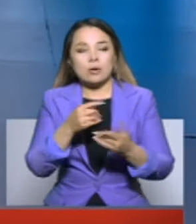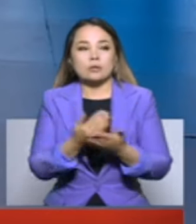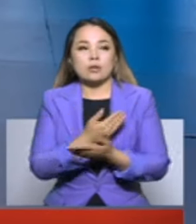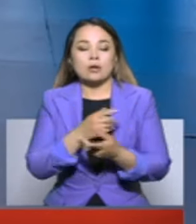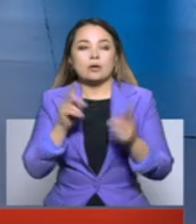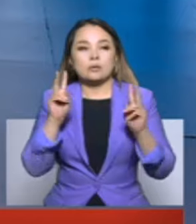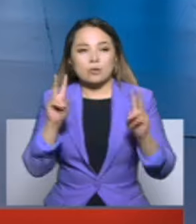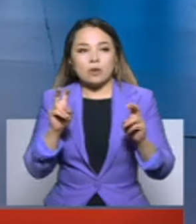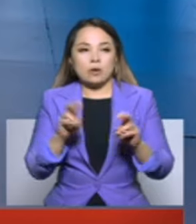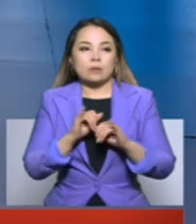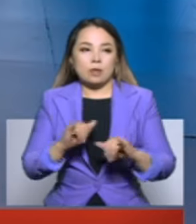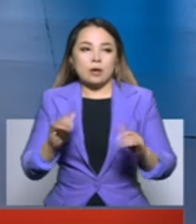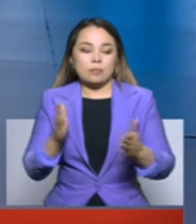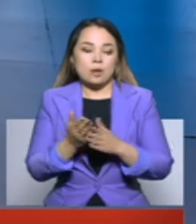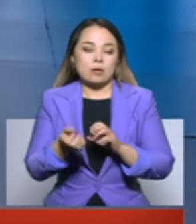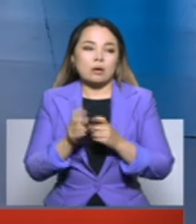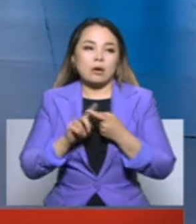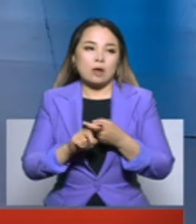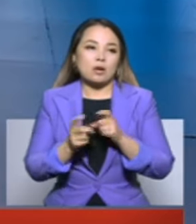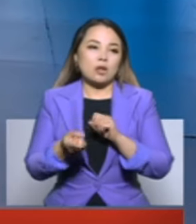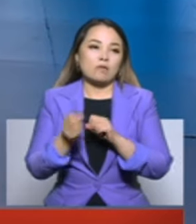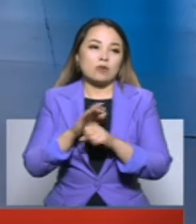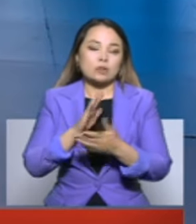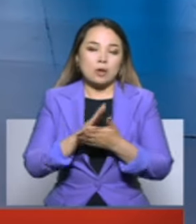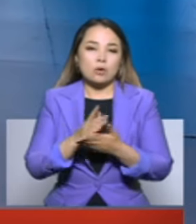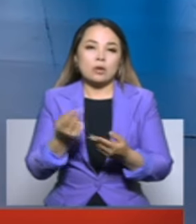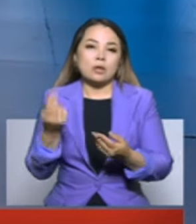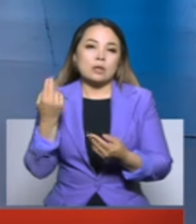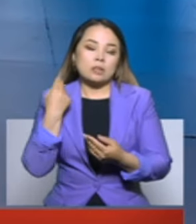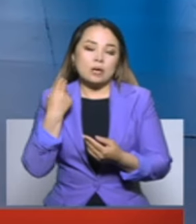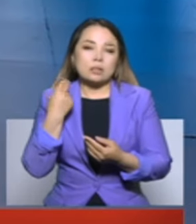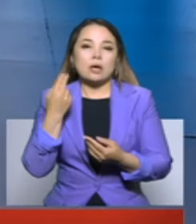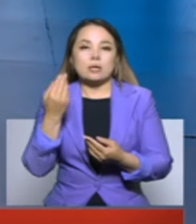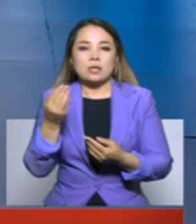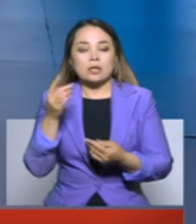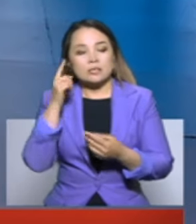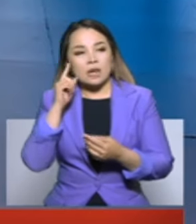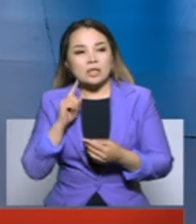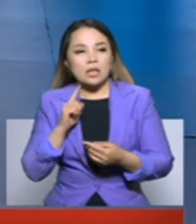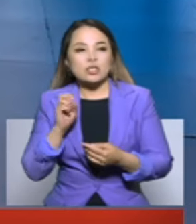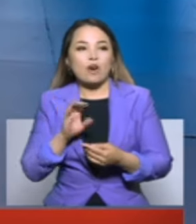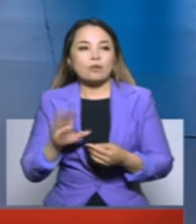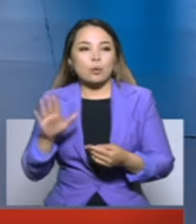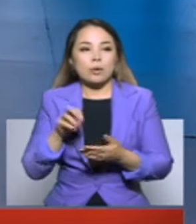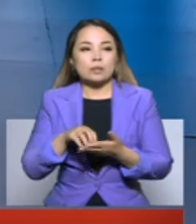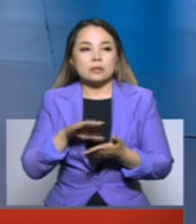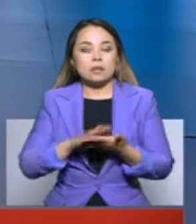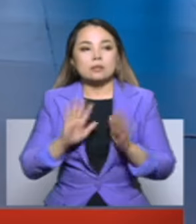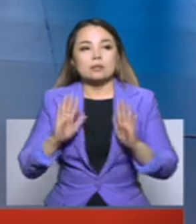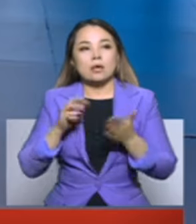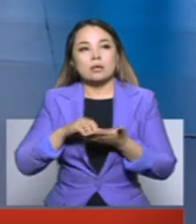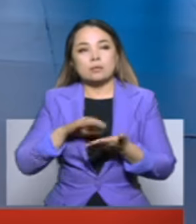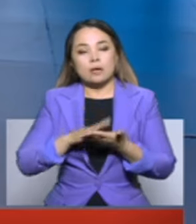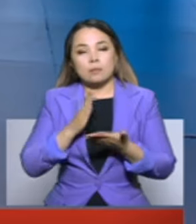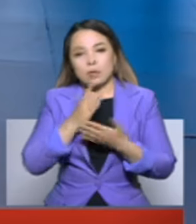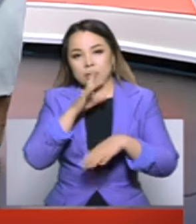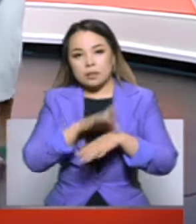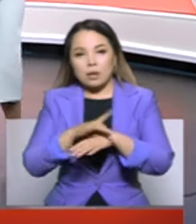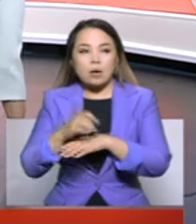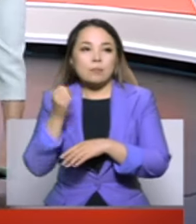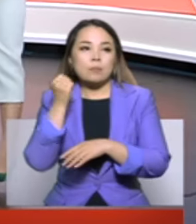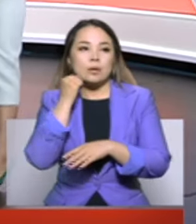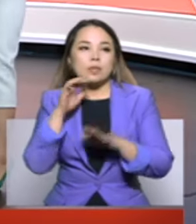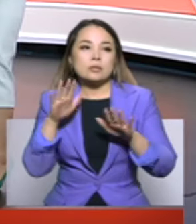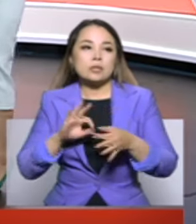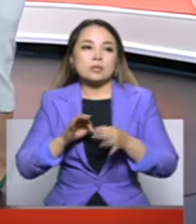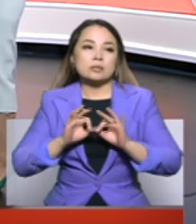түрі тарап жатыр. Кесел АқШ, Ұлыбритания, Европа және Израильде де тіркелген. Жағдайды баяндау үшін бізбен тікелей байланысқа Мәскеудегі